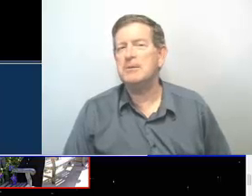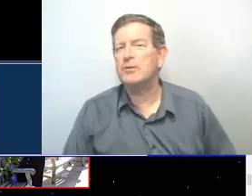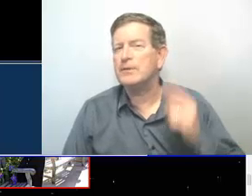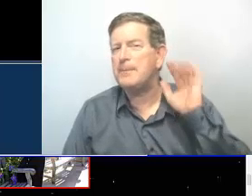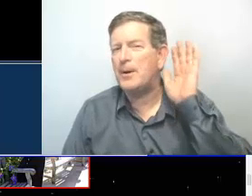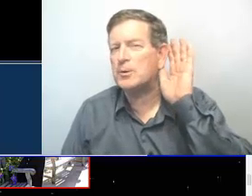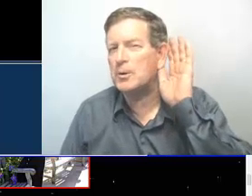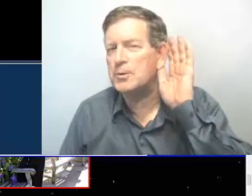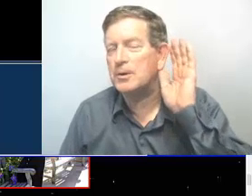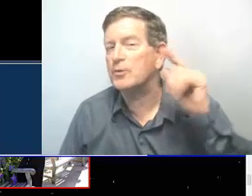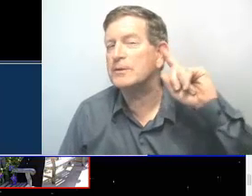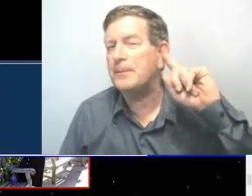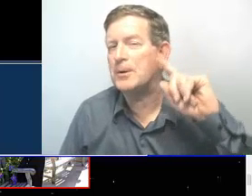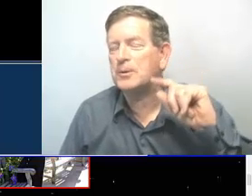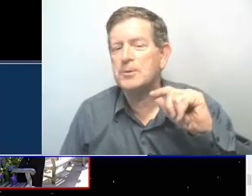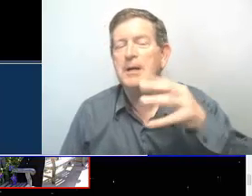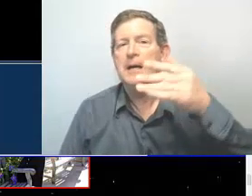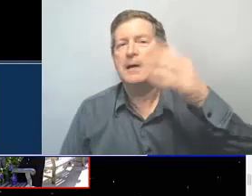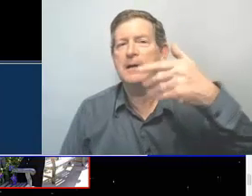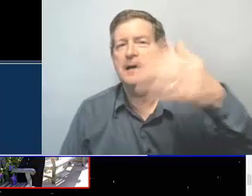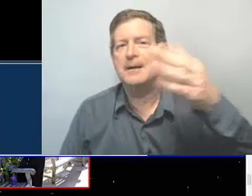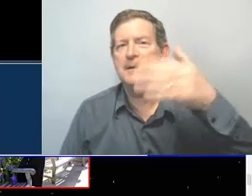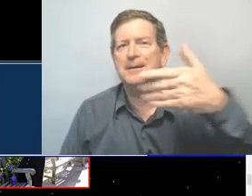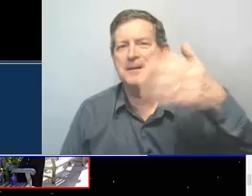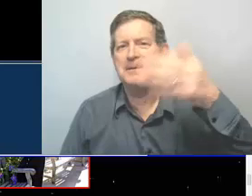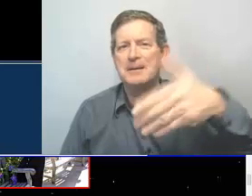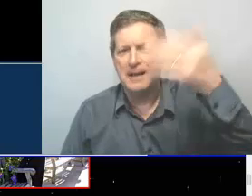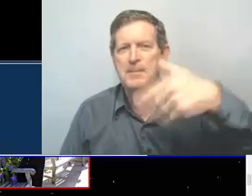Hein? Je ne vous ai pas entendu. Je ne vous ai pas entendu.